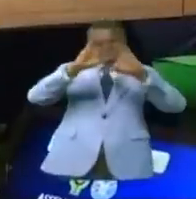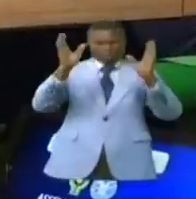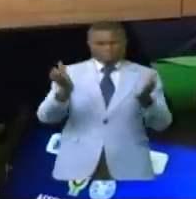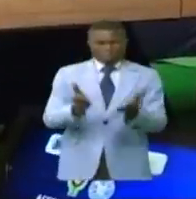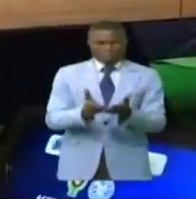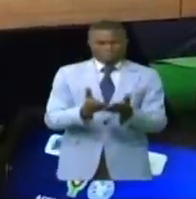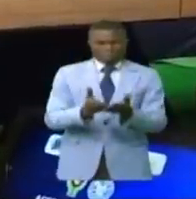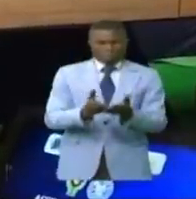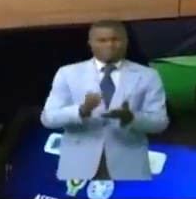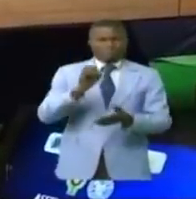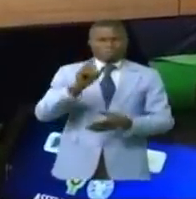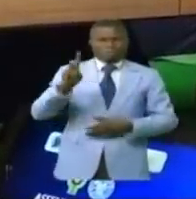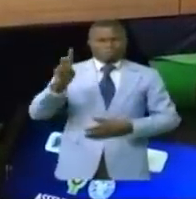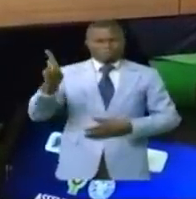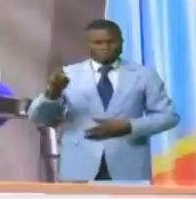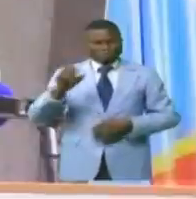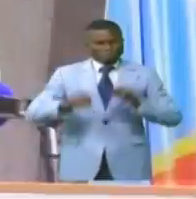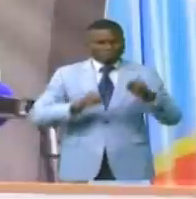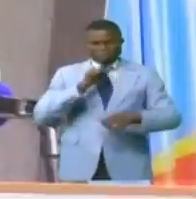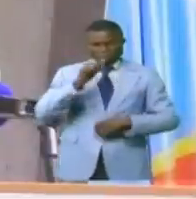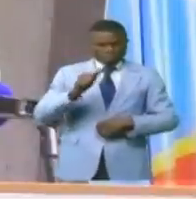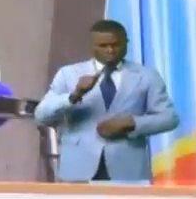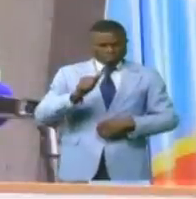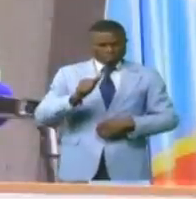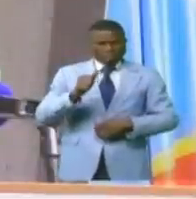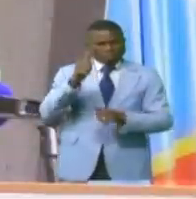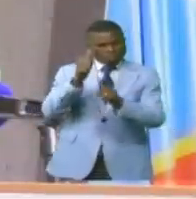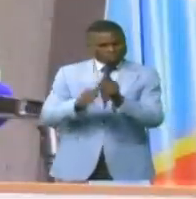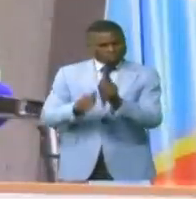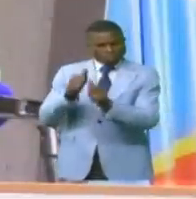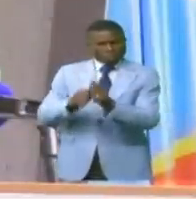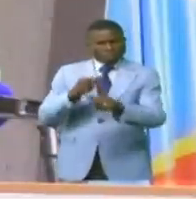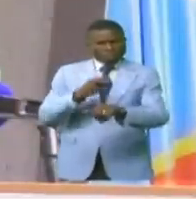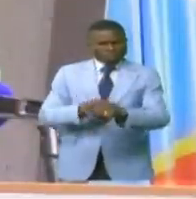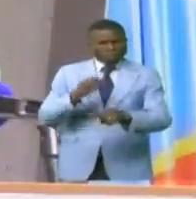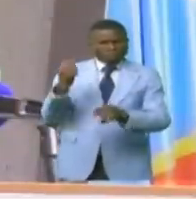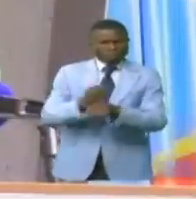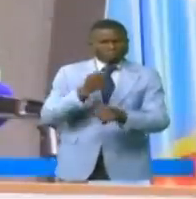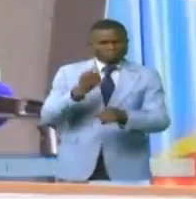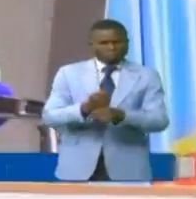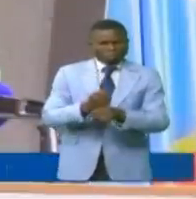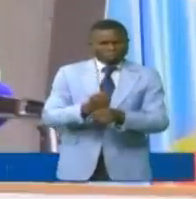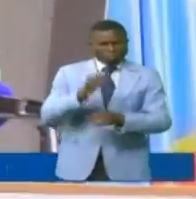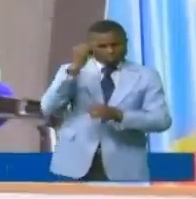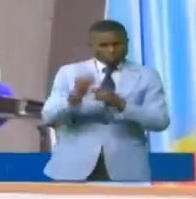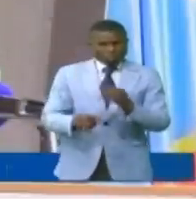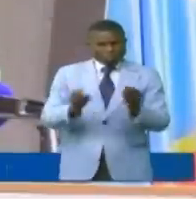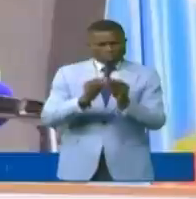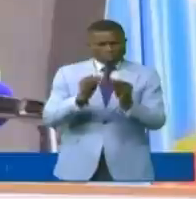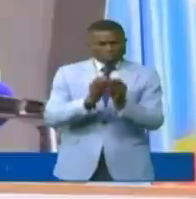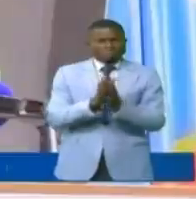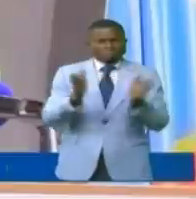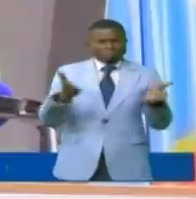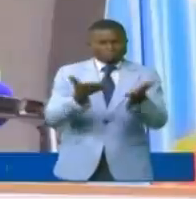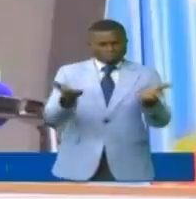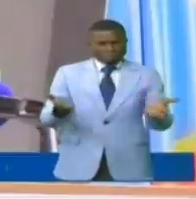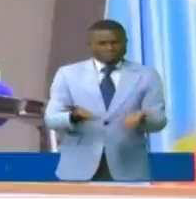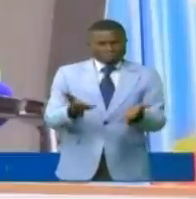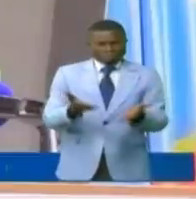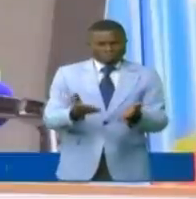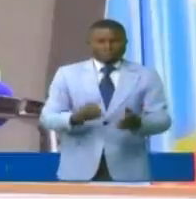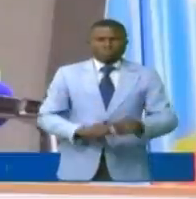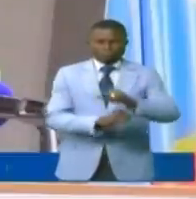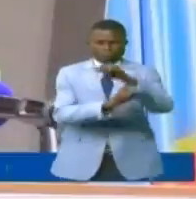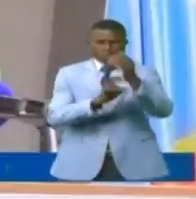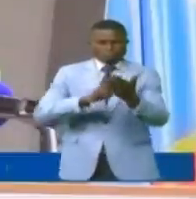vie. Je ne doute pas un seul instant que les travaux et les conclusions de cette Assemblée générale influenceront